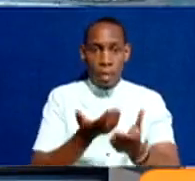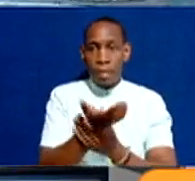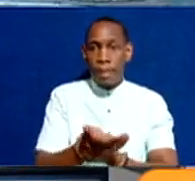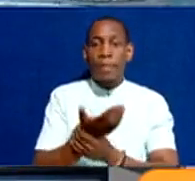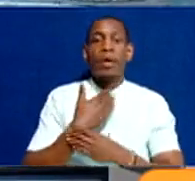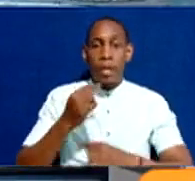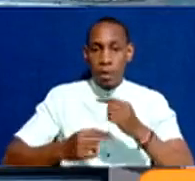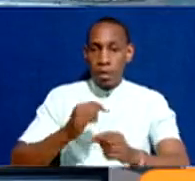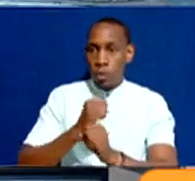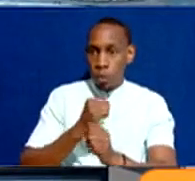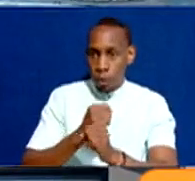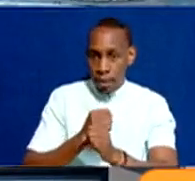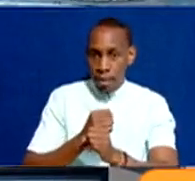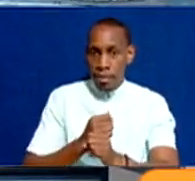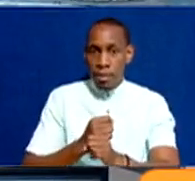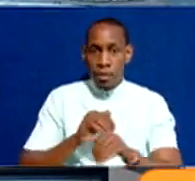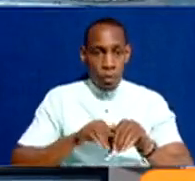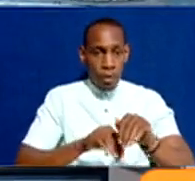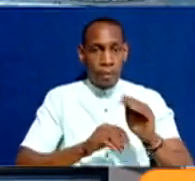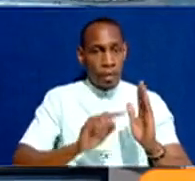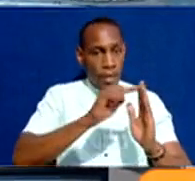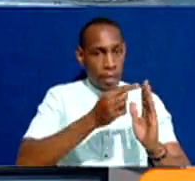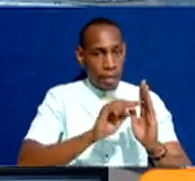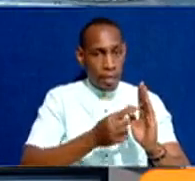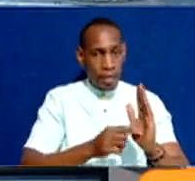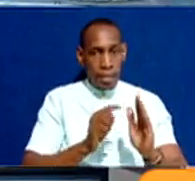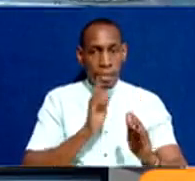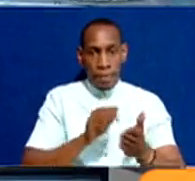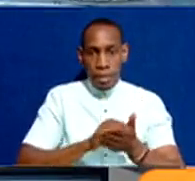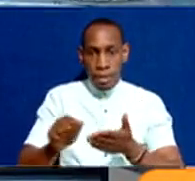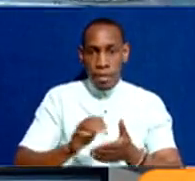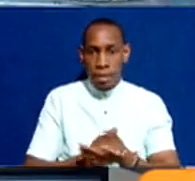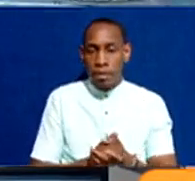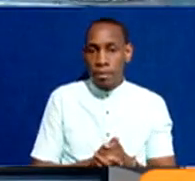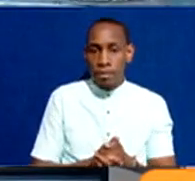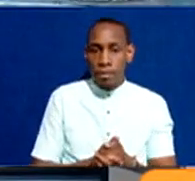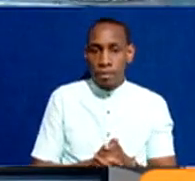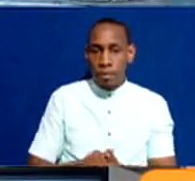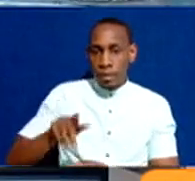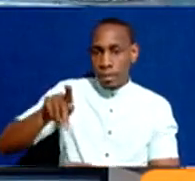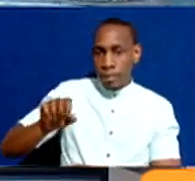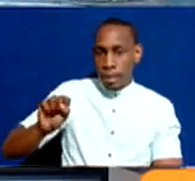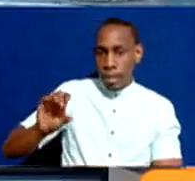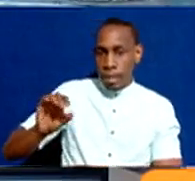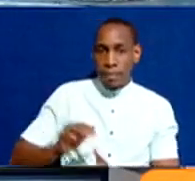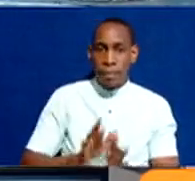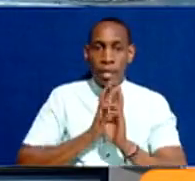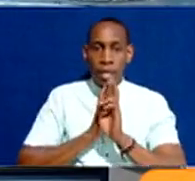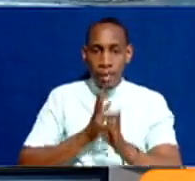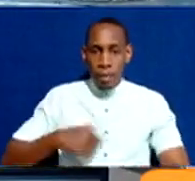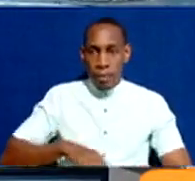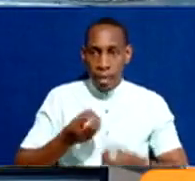ya kuendelea kuchapa kazi kulingana na orodha iliyochapishwa na tume ya kuwaajiri wafanyikazi wa umma PSC. Francis